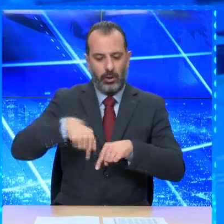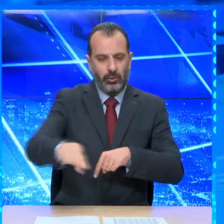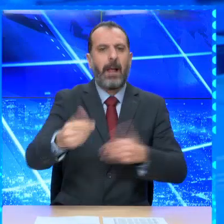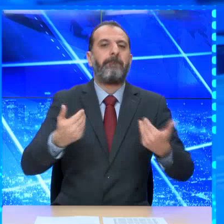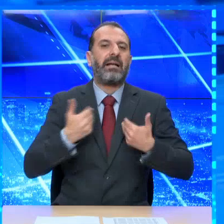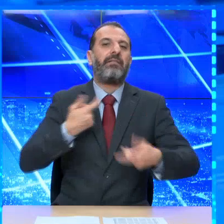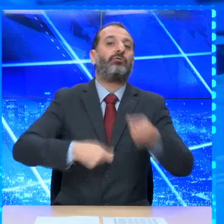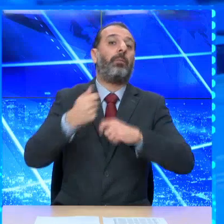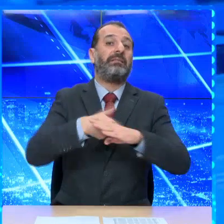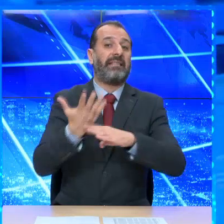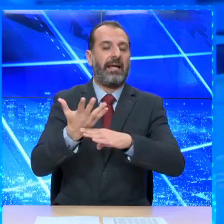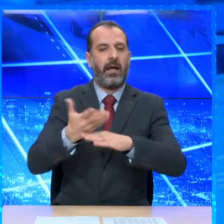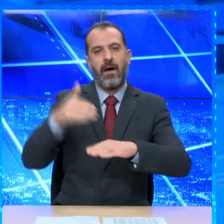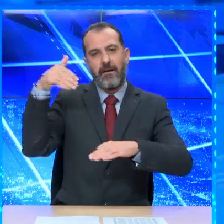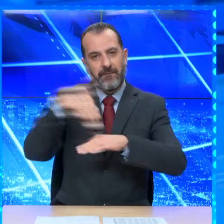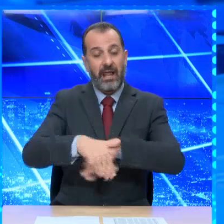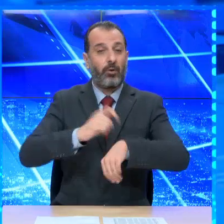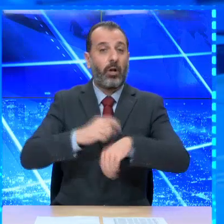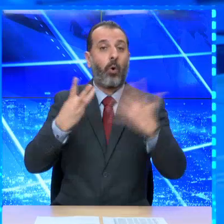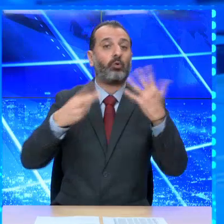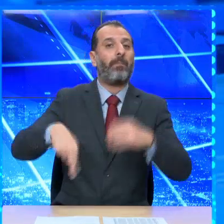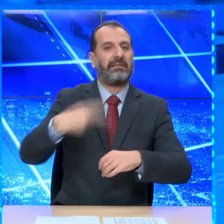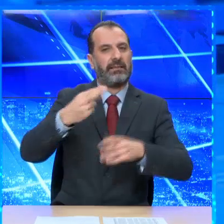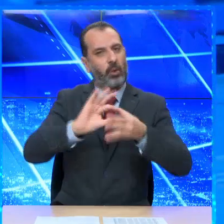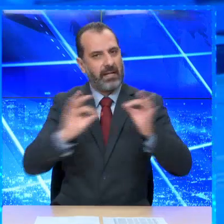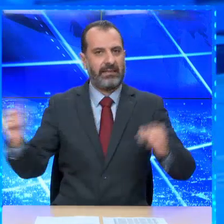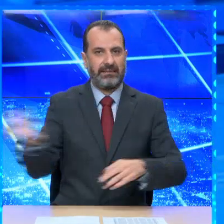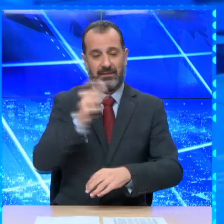Star. Αναλυτικά η επικαιρότητα της ημέρας στο κεντρικό δελτίο ειδήσεων στις 8